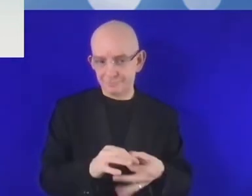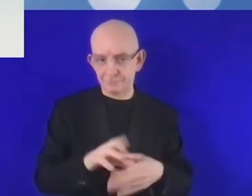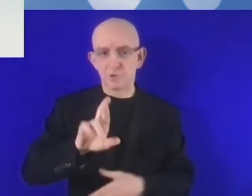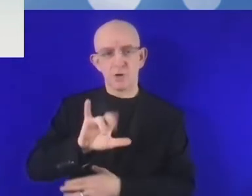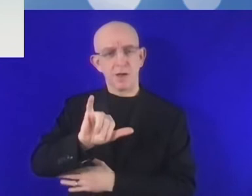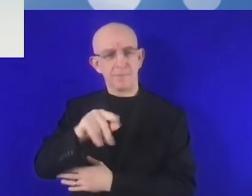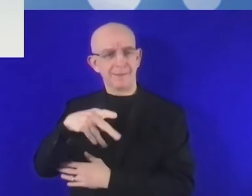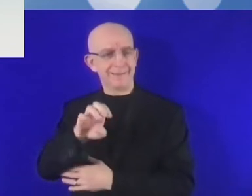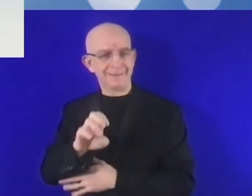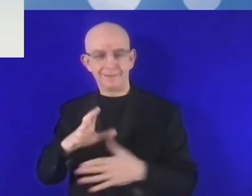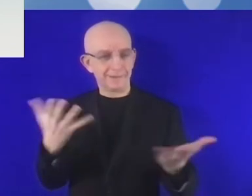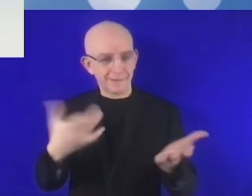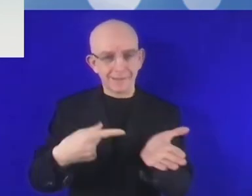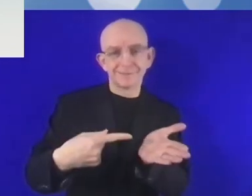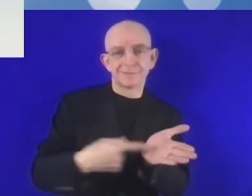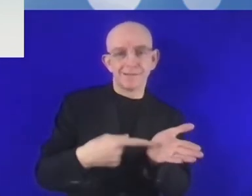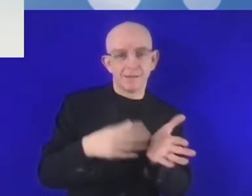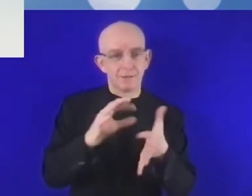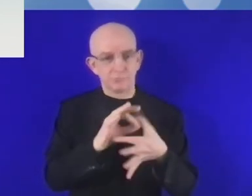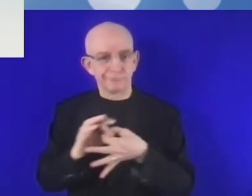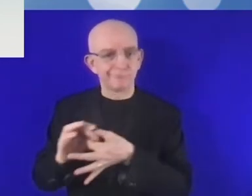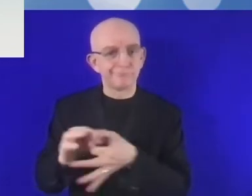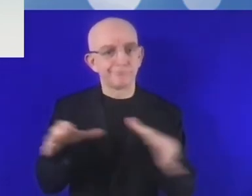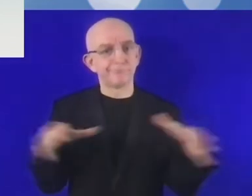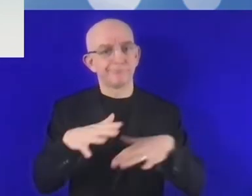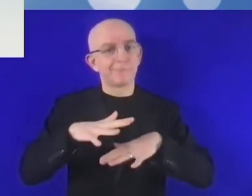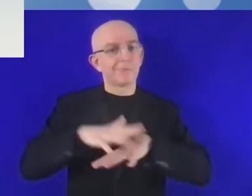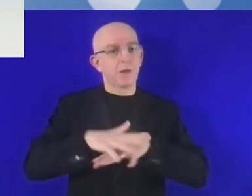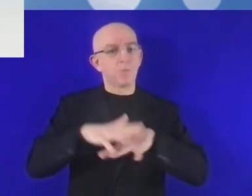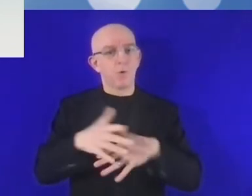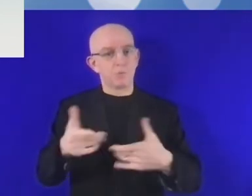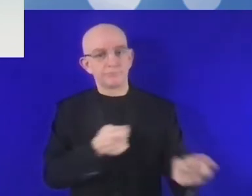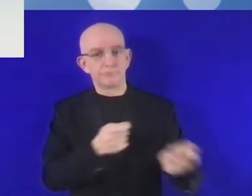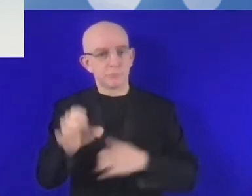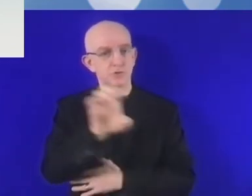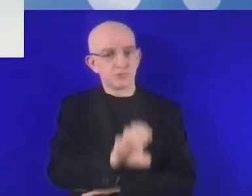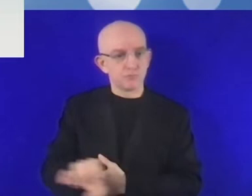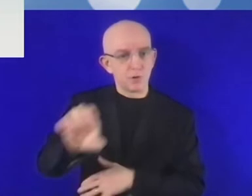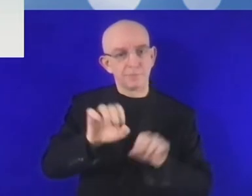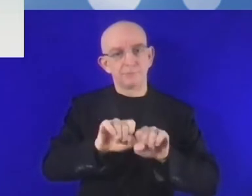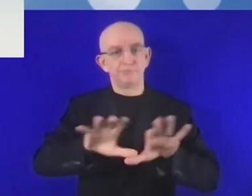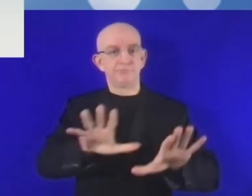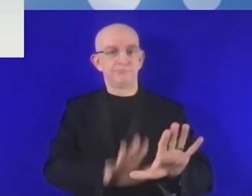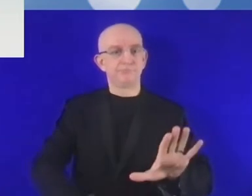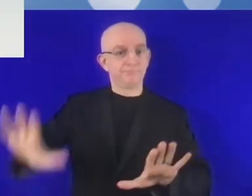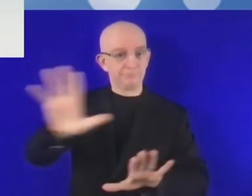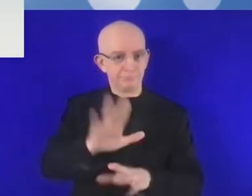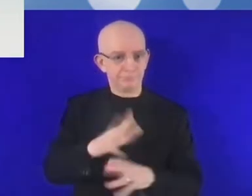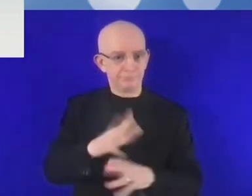المجتمع التقني للإنترنت. منظمتنا تقوم بتنسيق الأمور التقنية